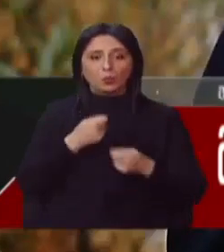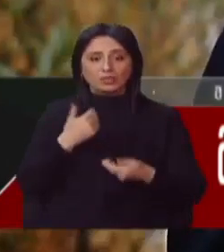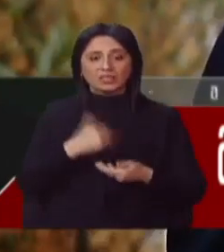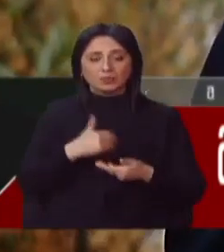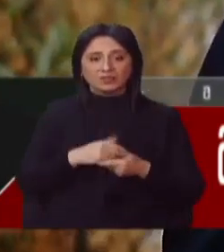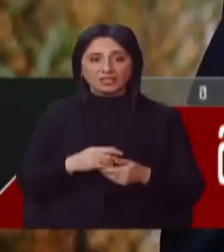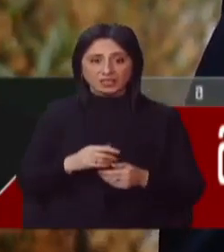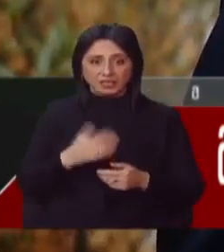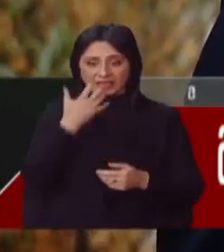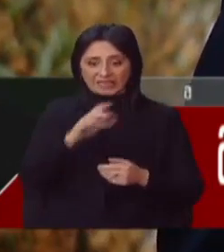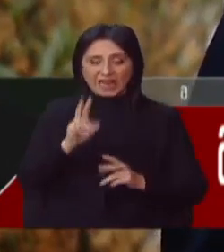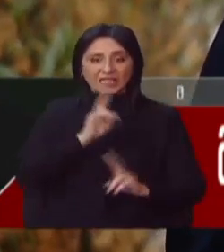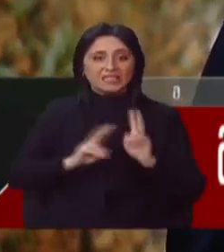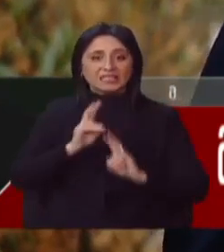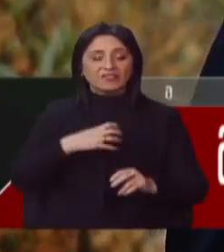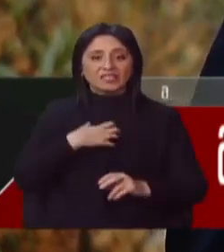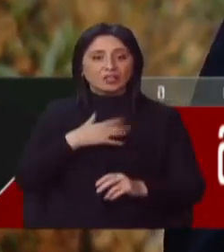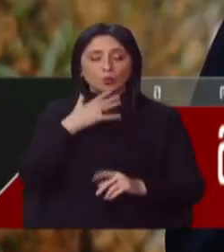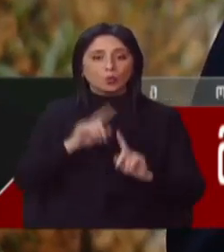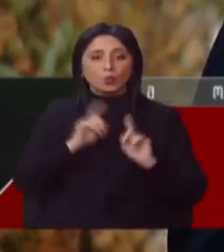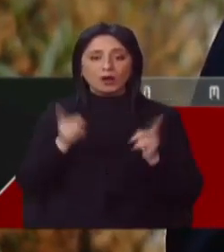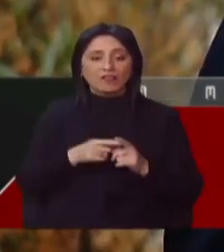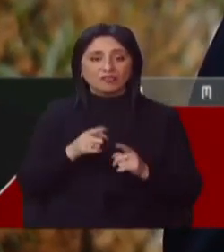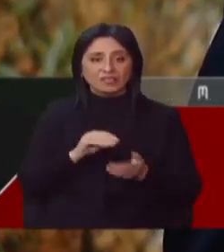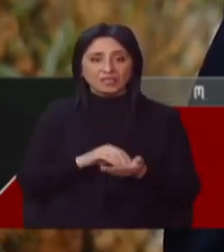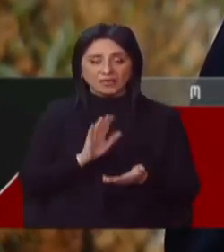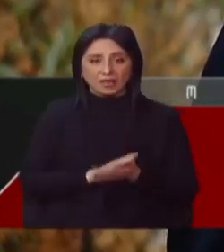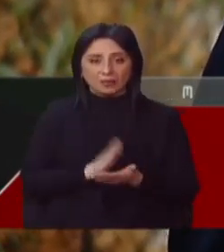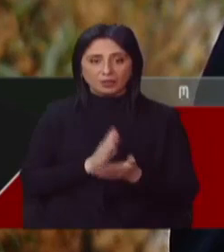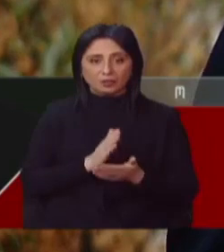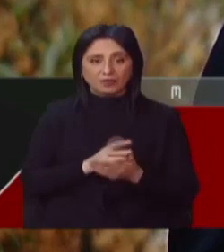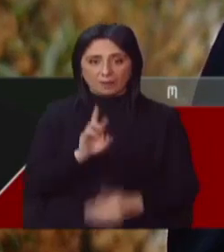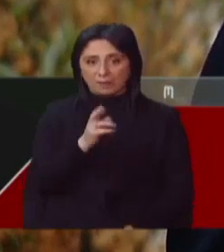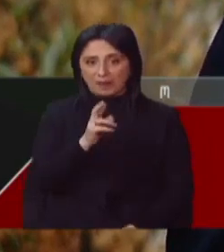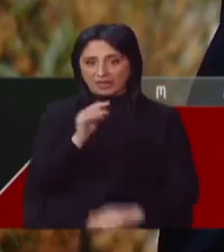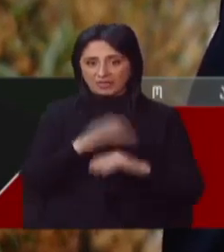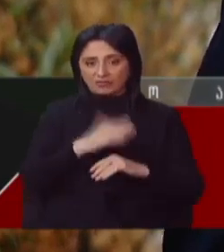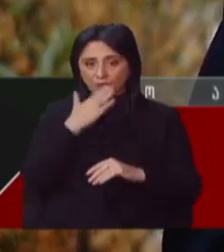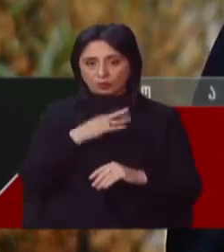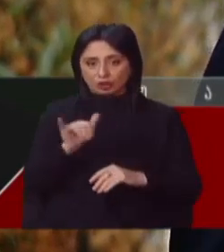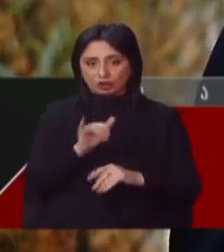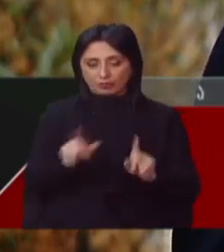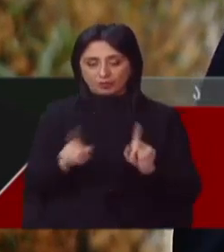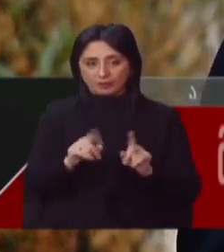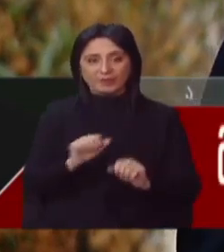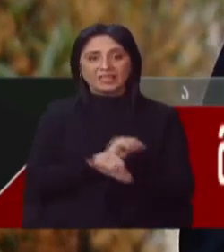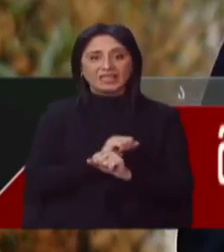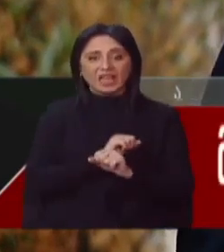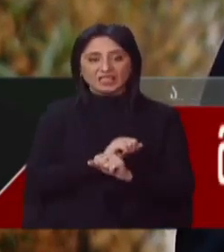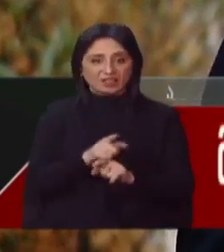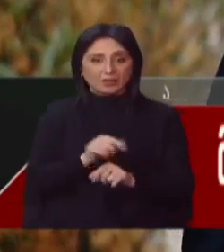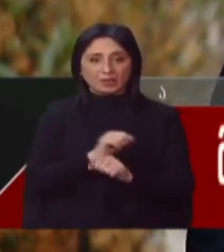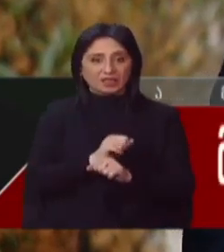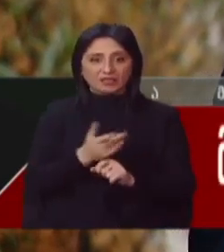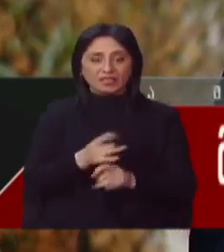ინსპექციაში შემოსული ცხელიზარები ძირითადად უმრავლესობა დაფიქსირებული არის პარასკევს, საღამოს და შაბათს და დასვენების დღეებში